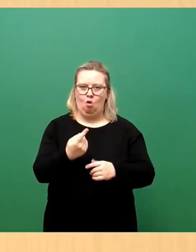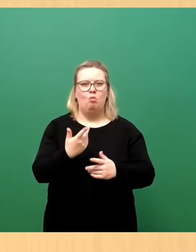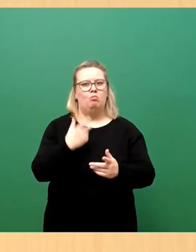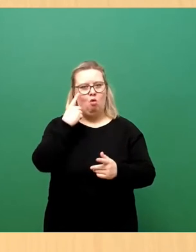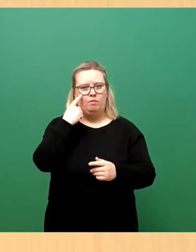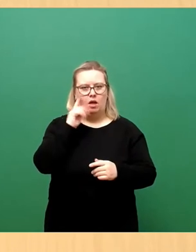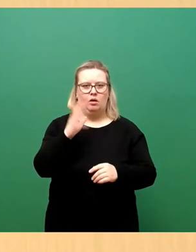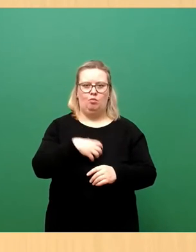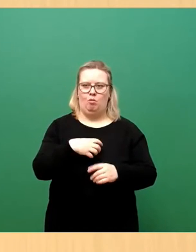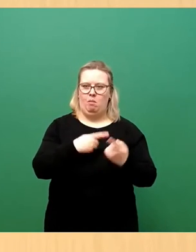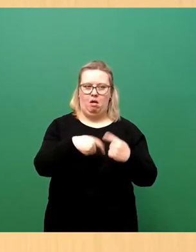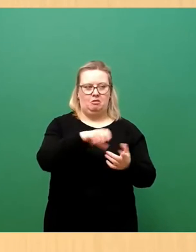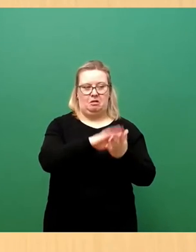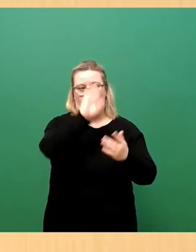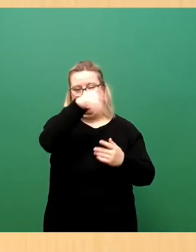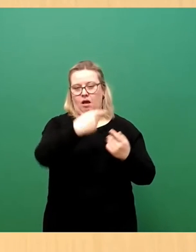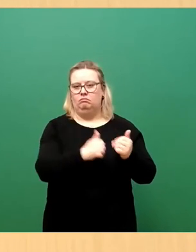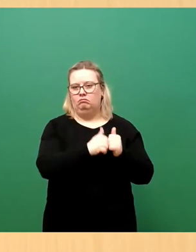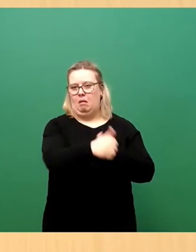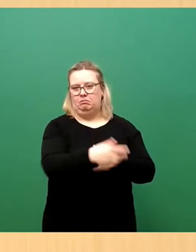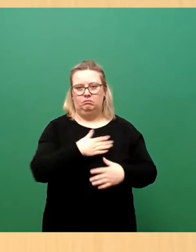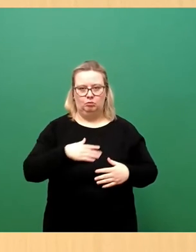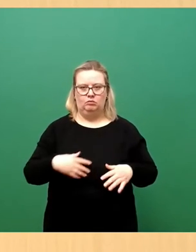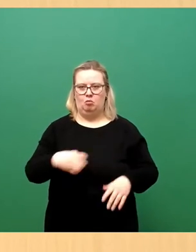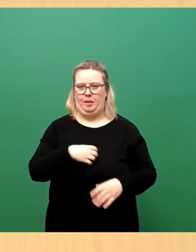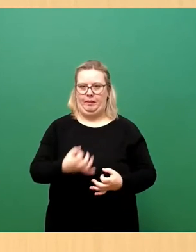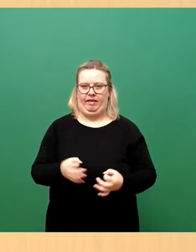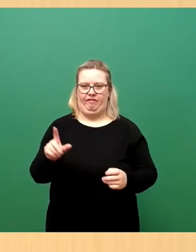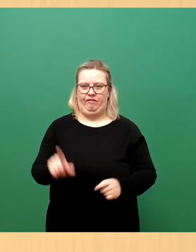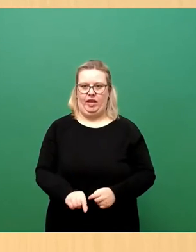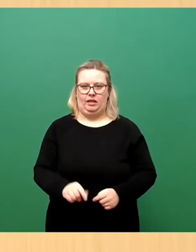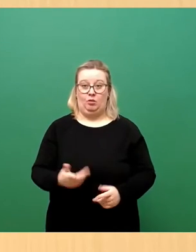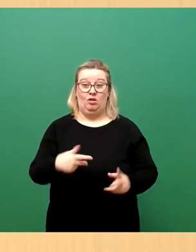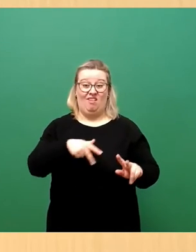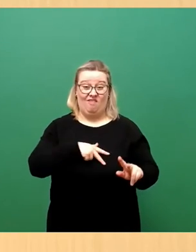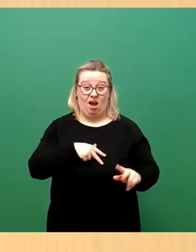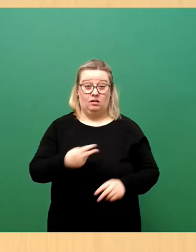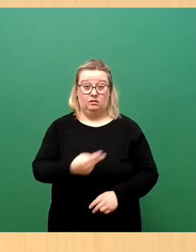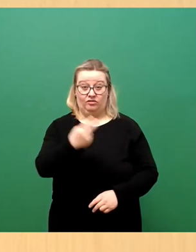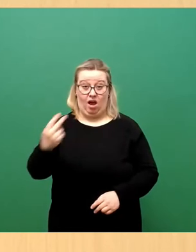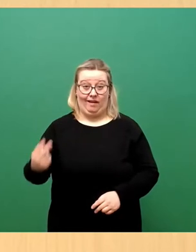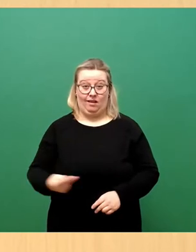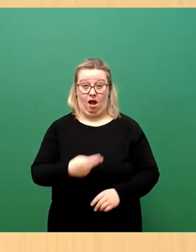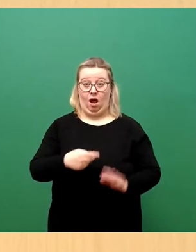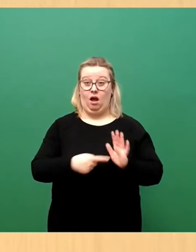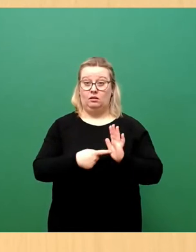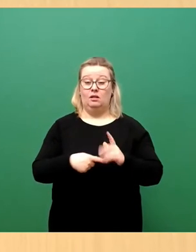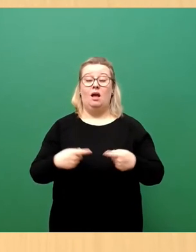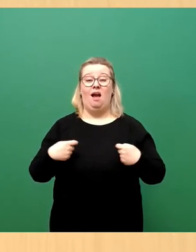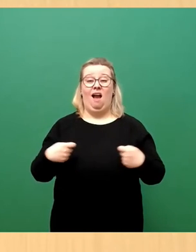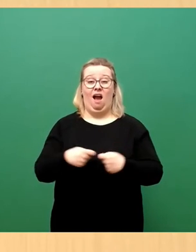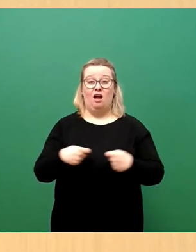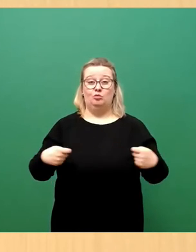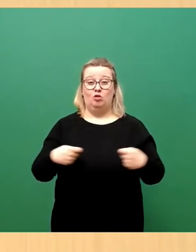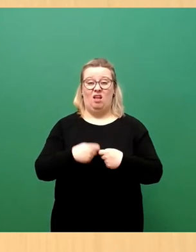Problemen anderer Städte weit entfernt sind. Ich würde sogar bezweifeln, ob wir in Dresden überhaupt in 2 Jahren noch das Label angespannter Wohnungsmarkt